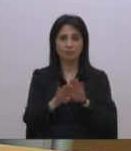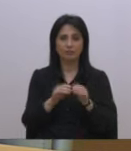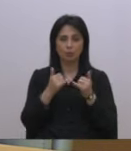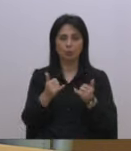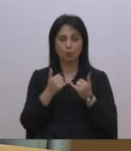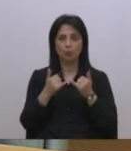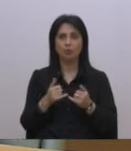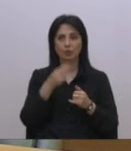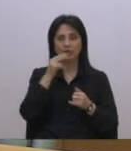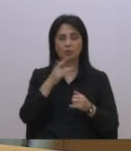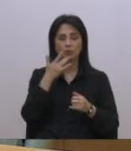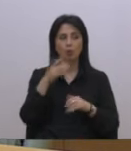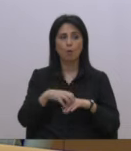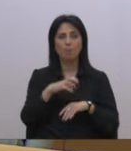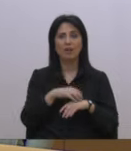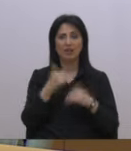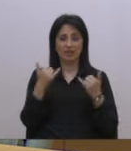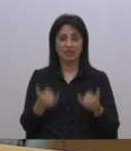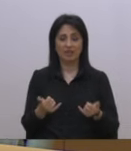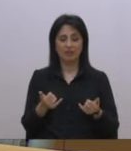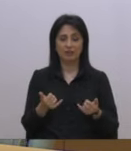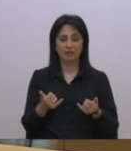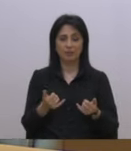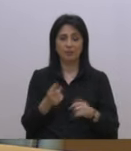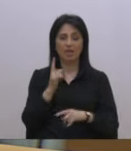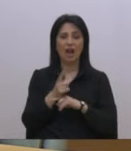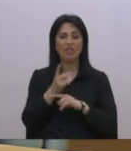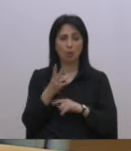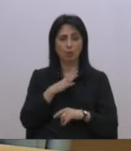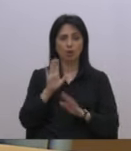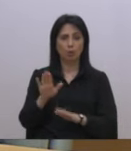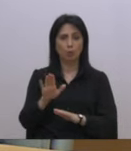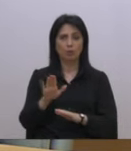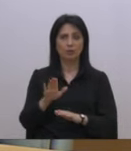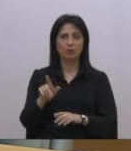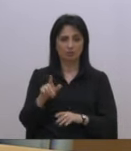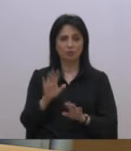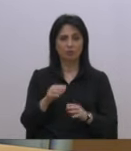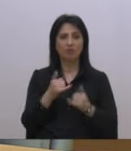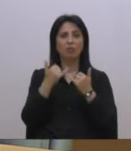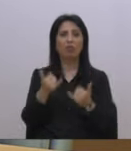რომ დამნაშავე პოლიტიკური პარტია, რომელიც დღეს აკრძალული უნდა იყოს, პრეტენზია აქვს